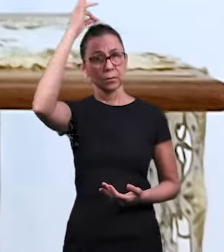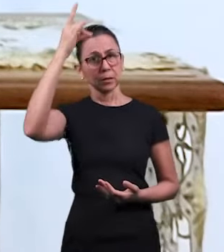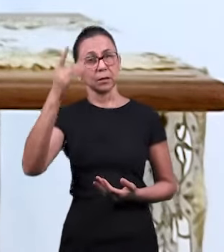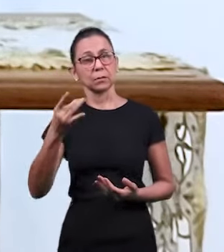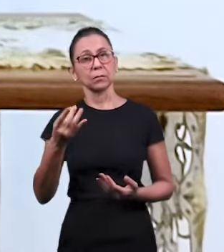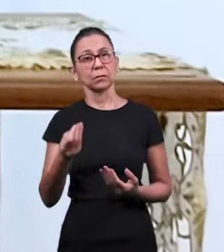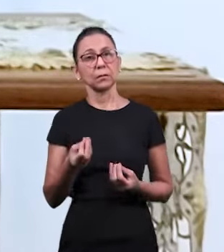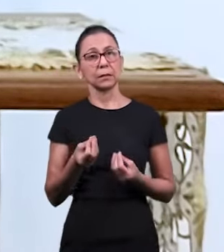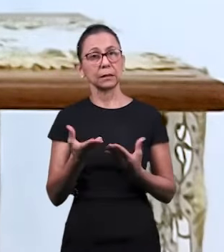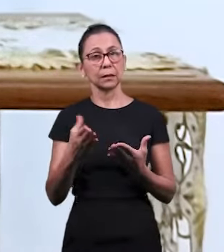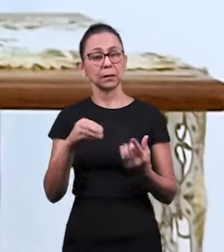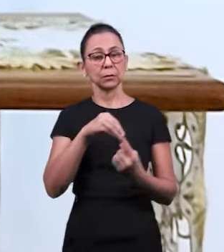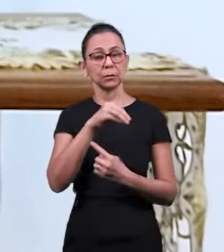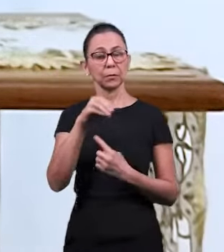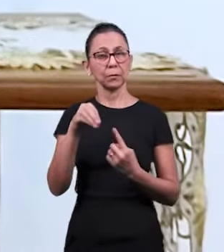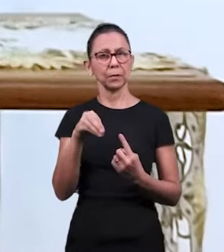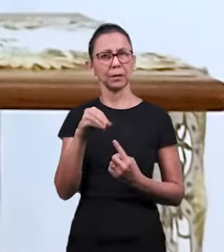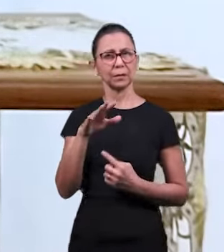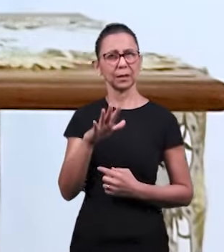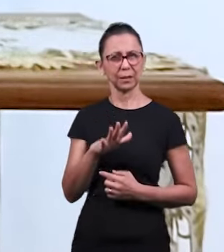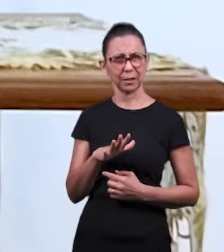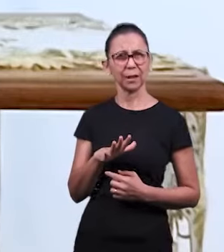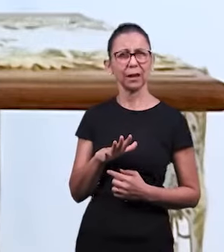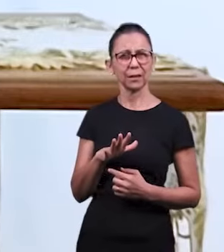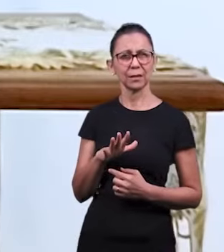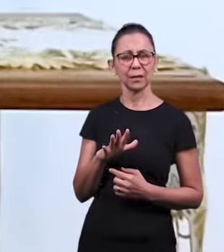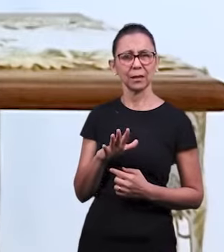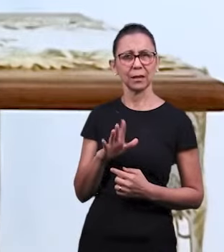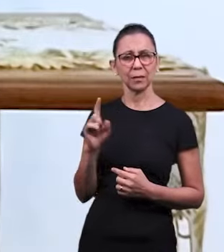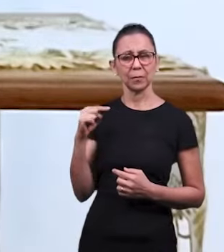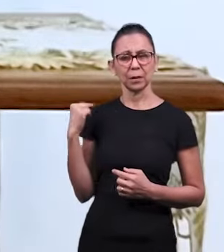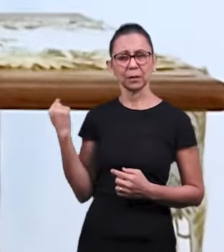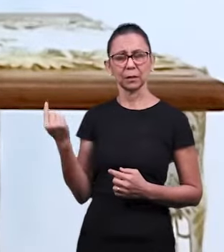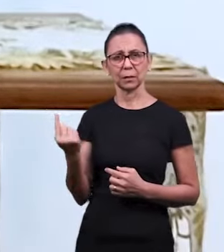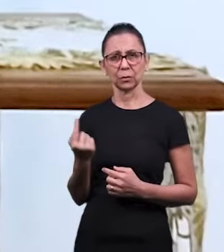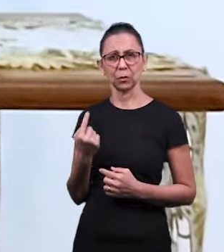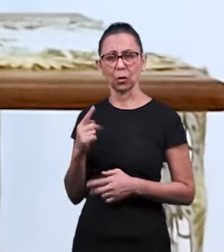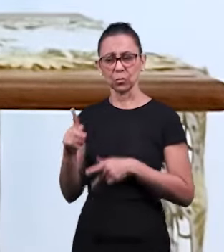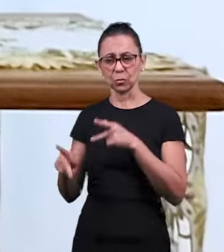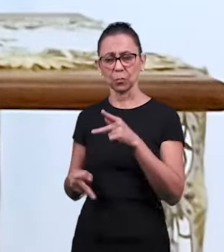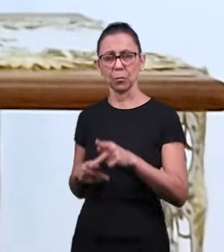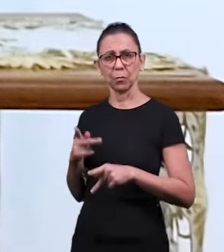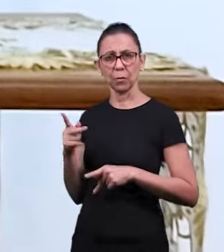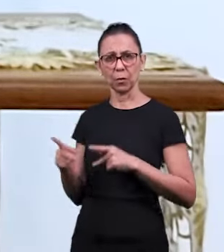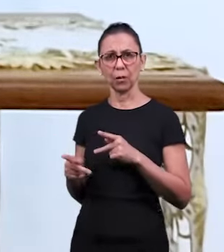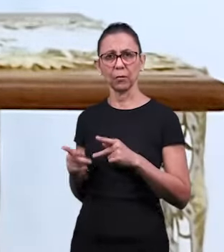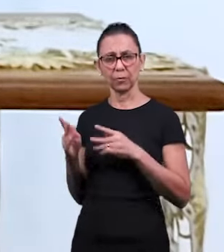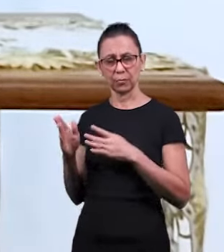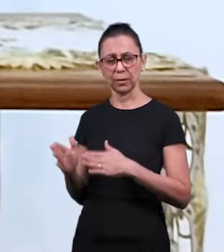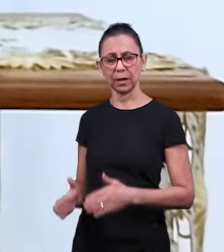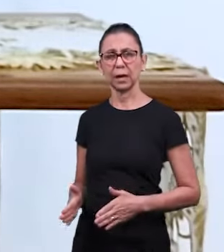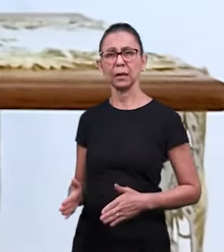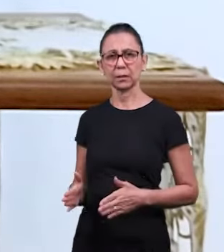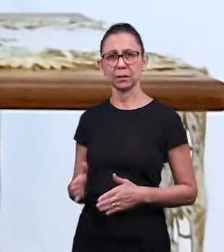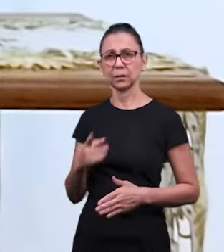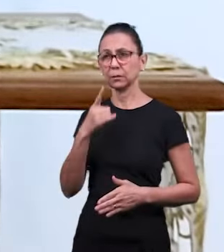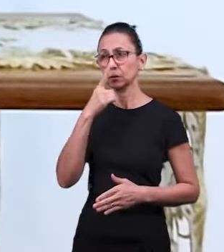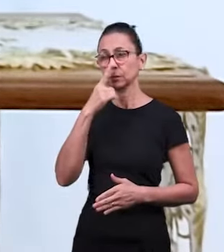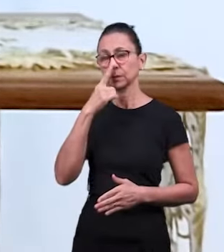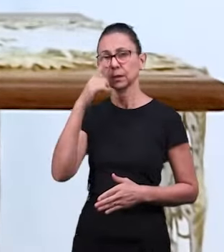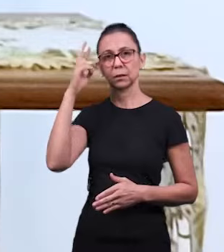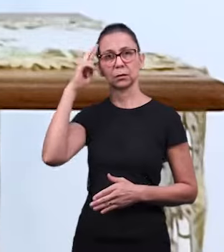ресурсы благодати, чтобы церковь была ближе к Господу, могла слышать Его голос,